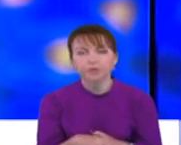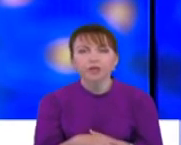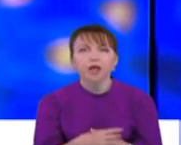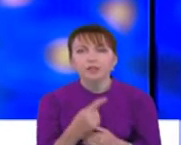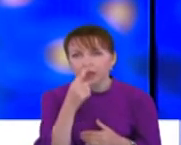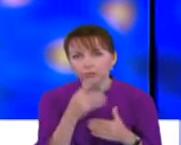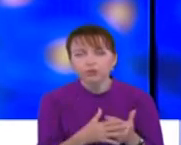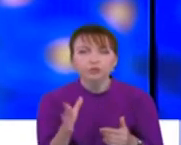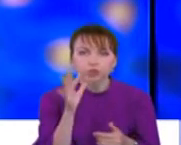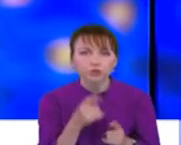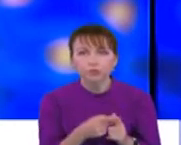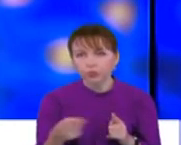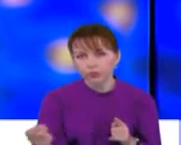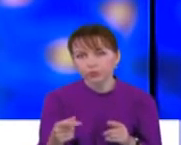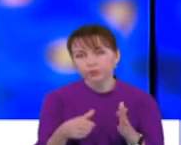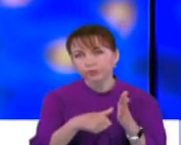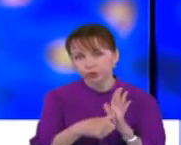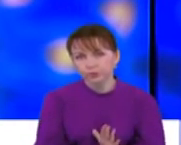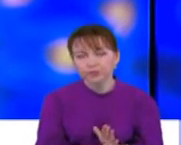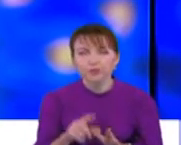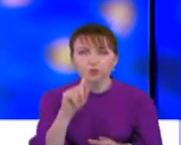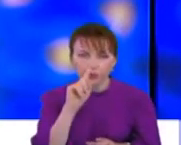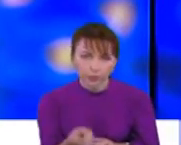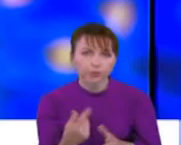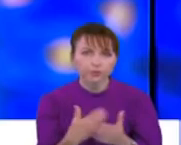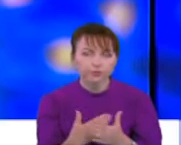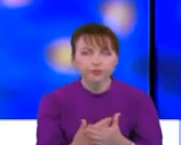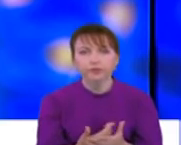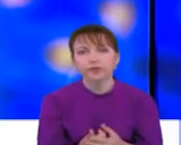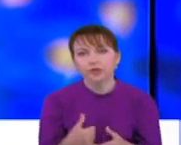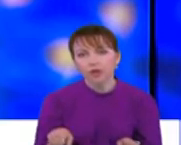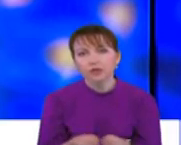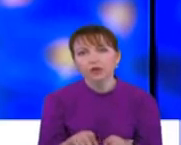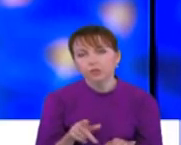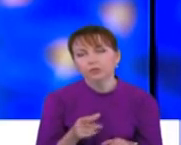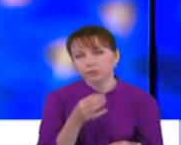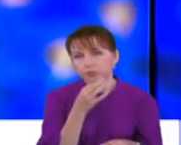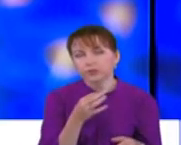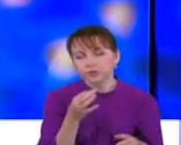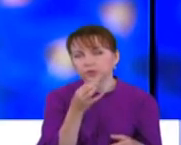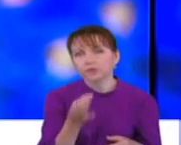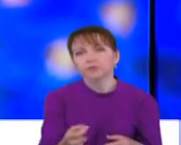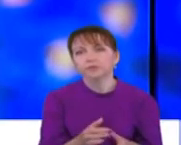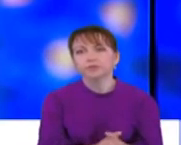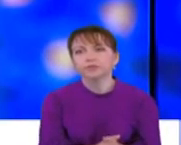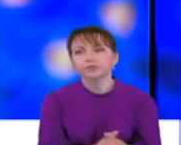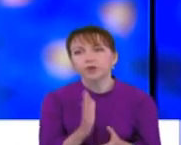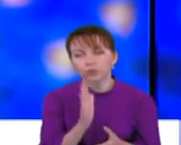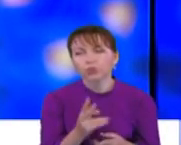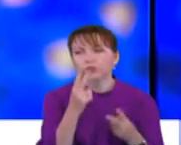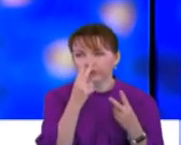найближчим часом, на протязі півроку і року, я так би спрогнозував, буде